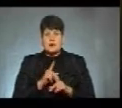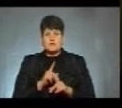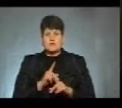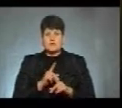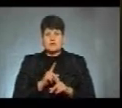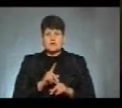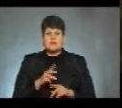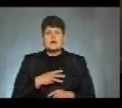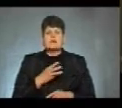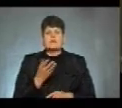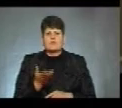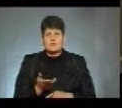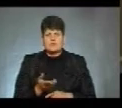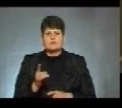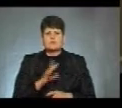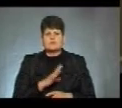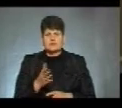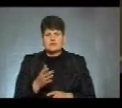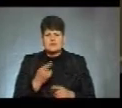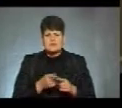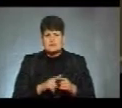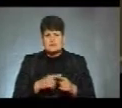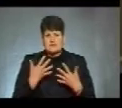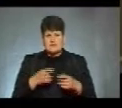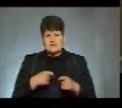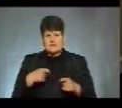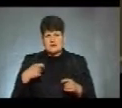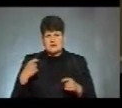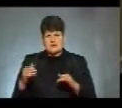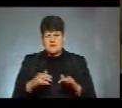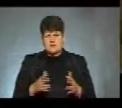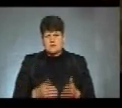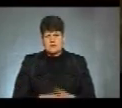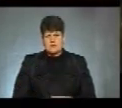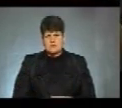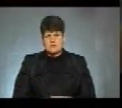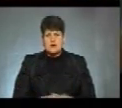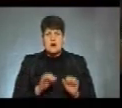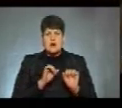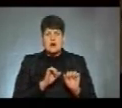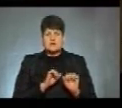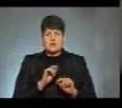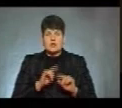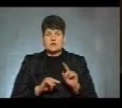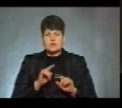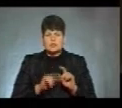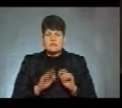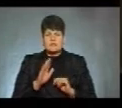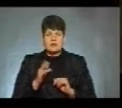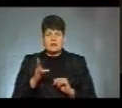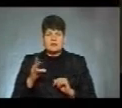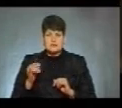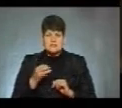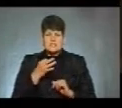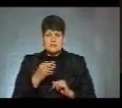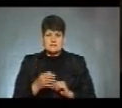там було? Це просто вже якісь затягування процесу. Адвокат родини Віталія Гнатишина Олексій Скакун